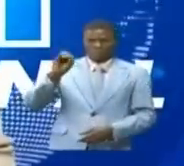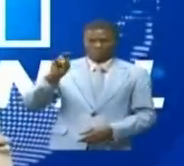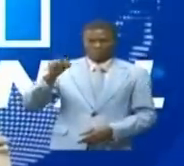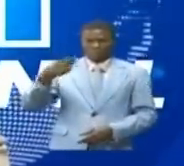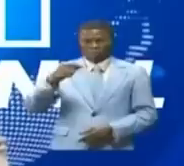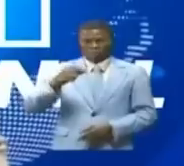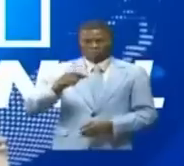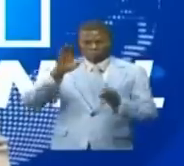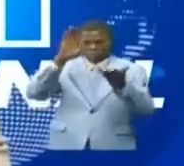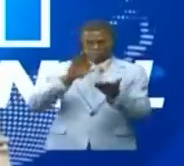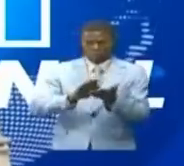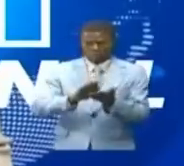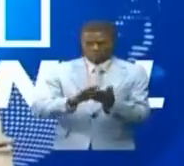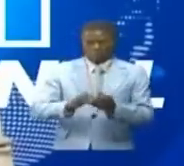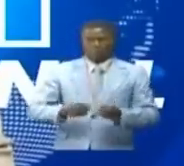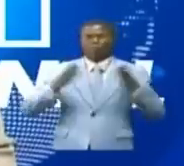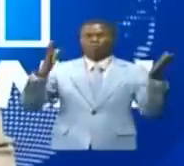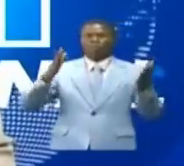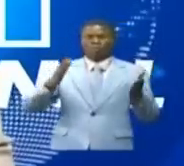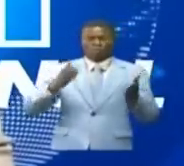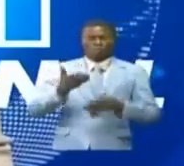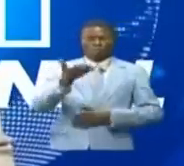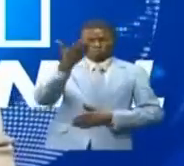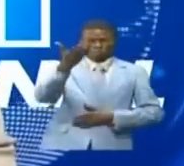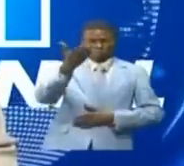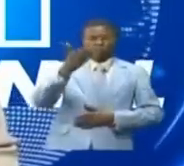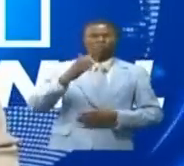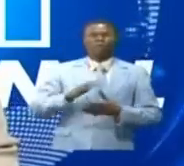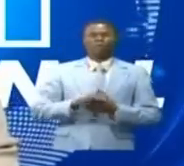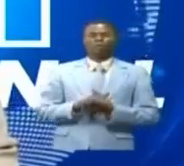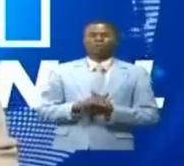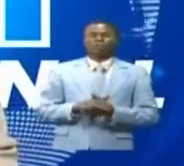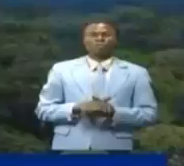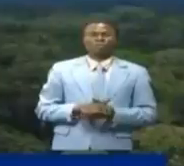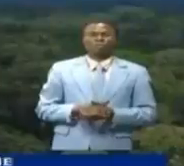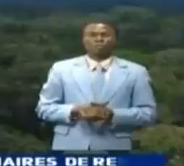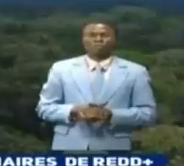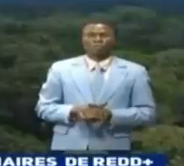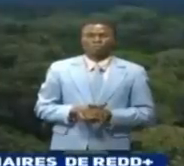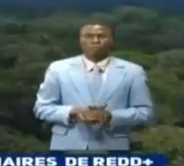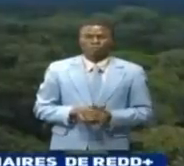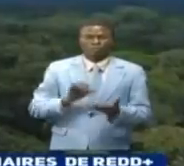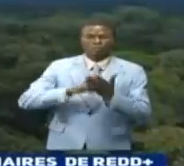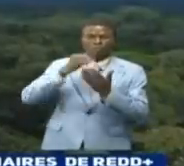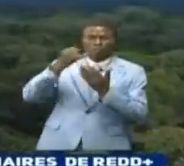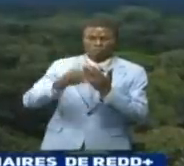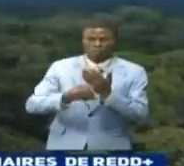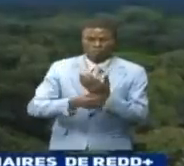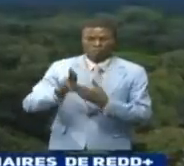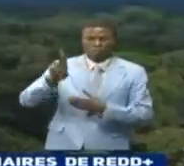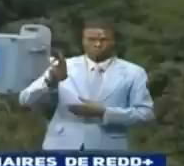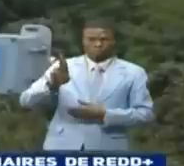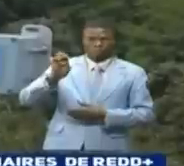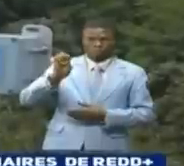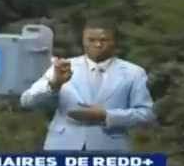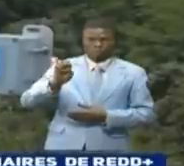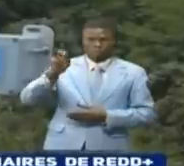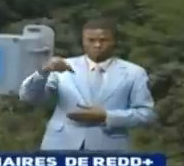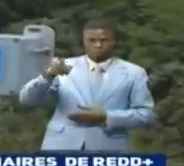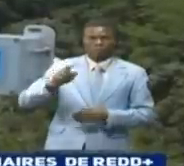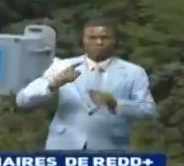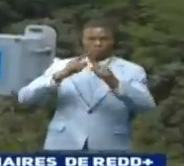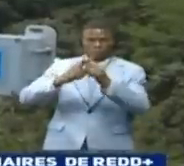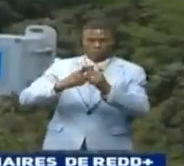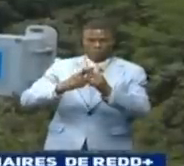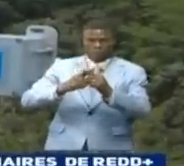réduction des gaz à effet de serre. Patty Tondwango, bienvenue Lusala pour le reportage. Les projets RED+ qui visent la réduction des